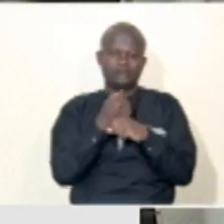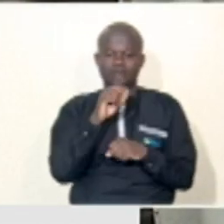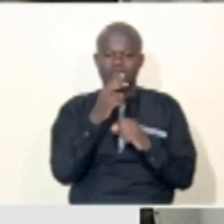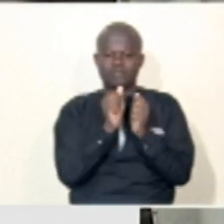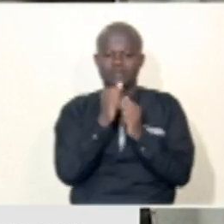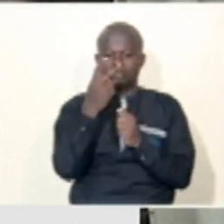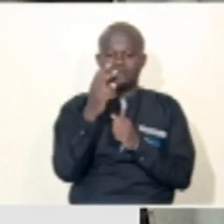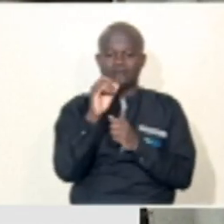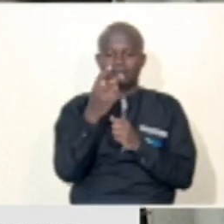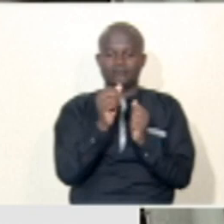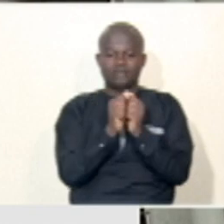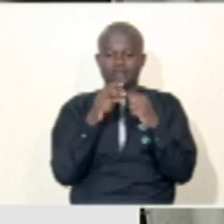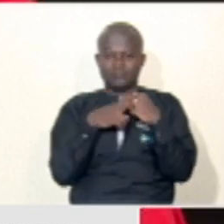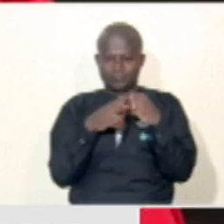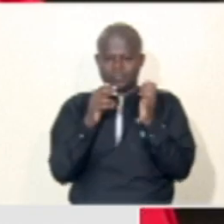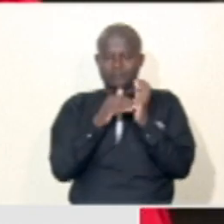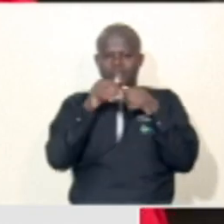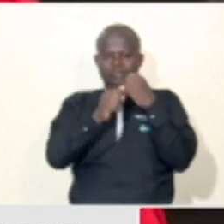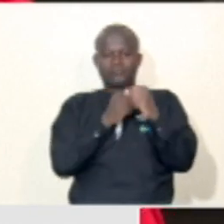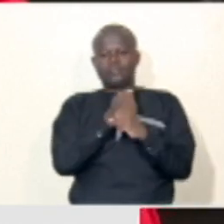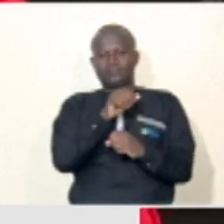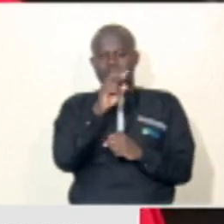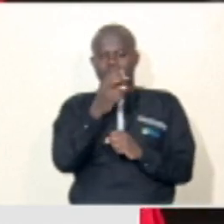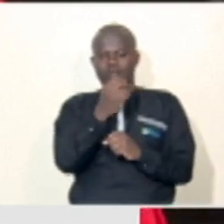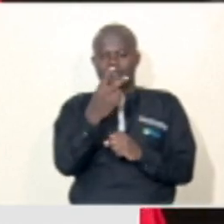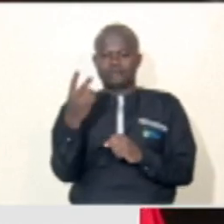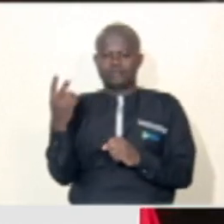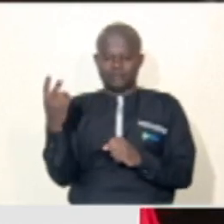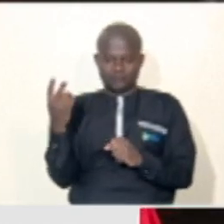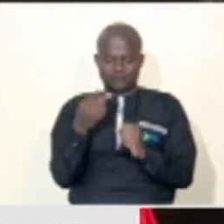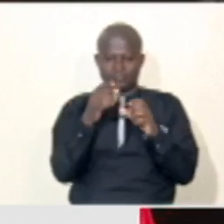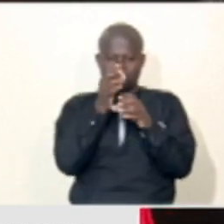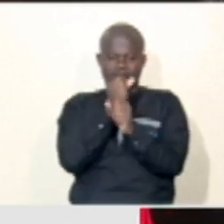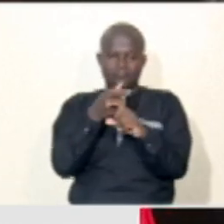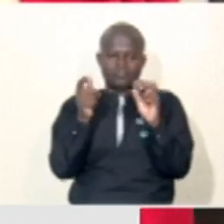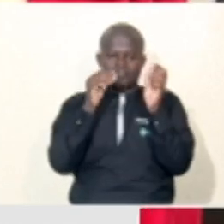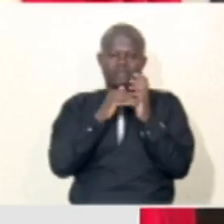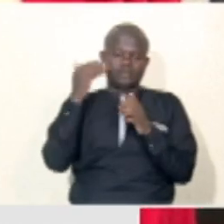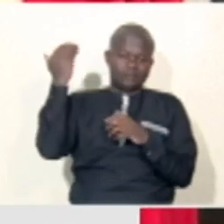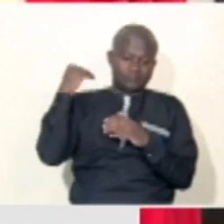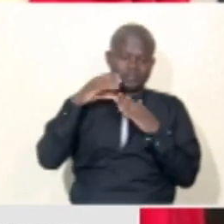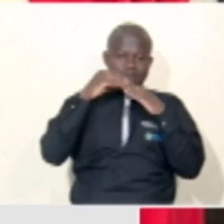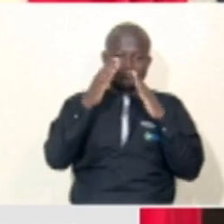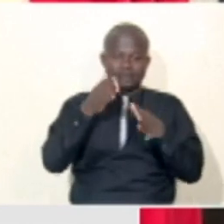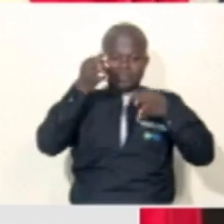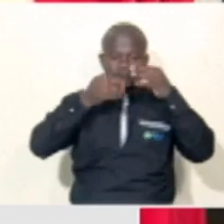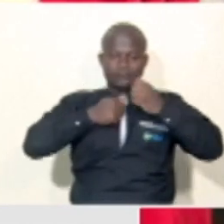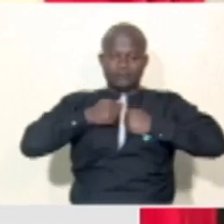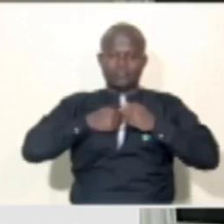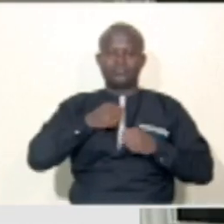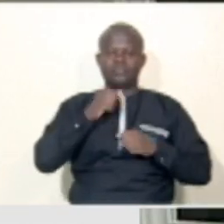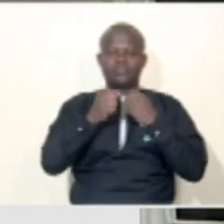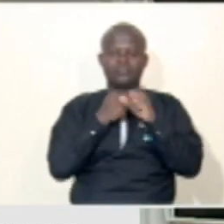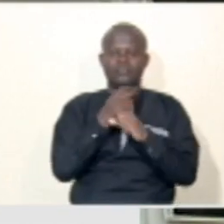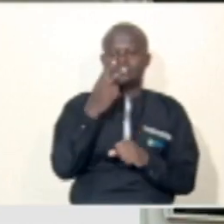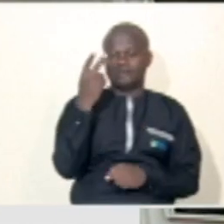2012, 2017 n'uyu mwaka wa 2022. Iri shyirahamwe kandi ryigeze kuyoborwaho n'umucamanza w'umunyarwanda mu myaka